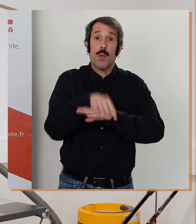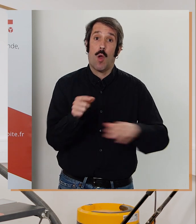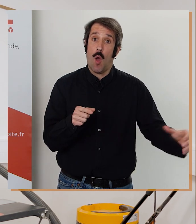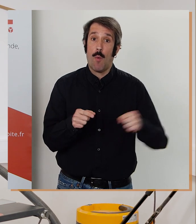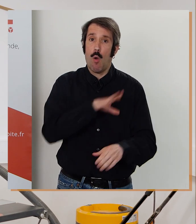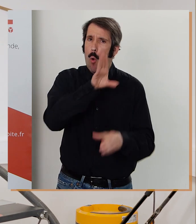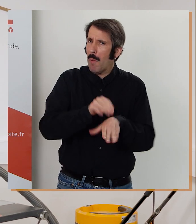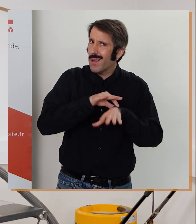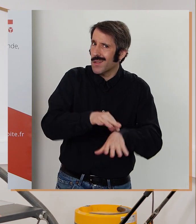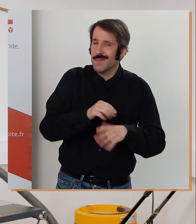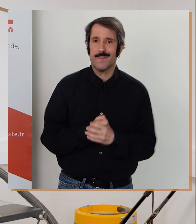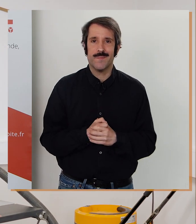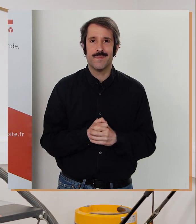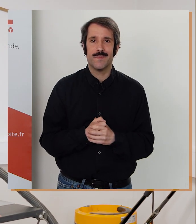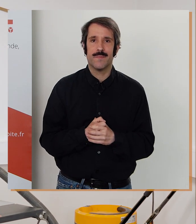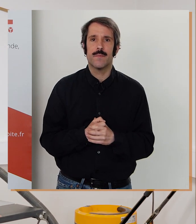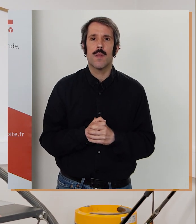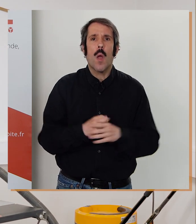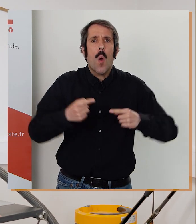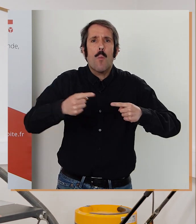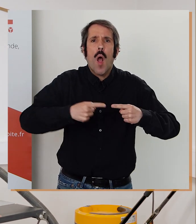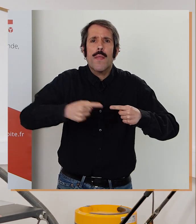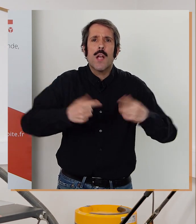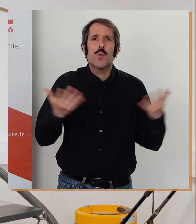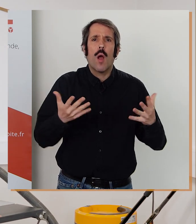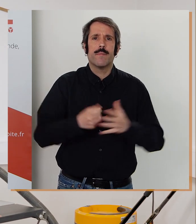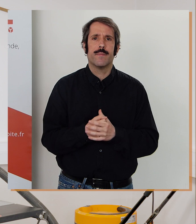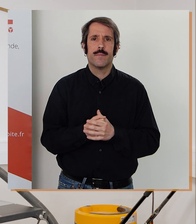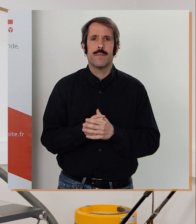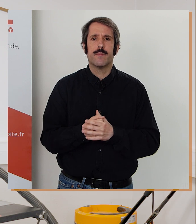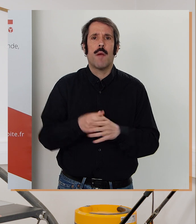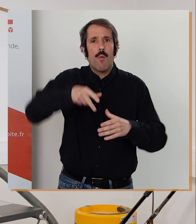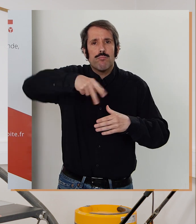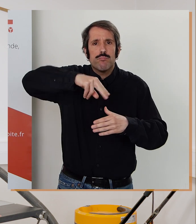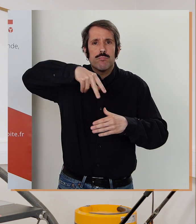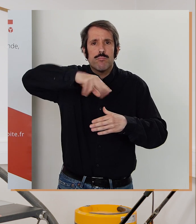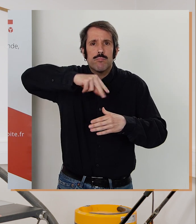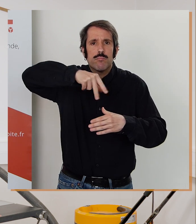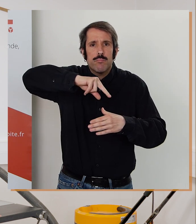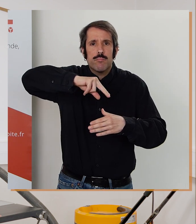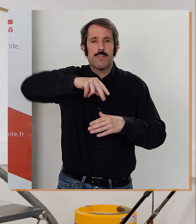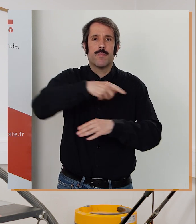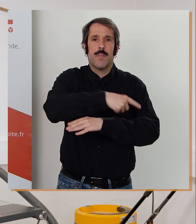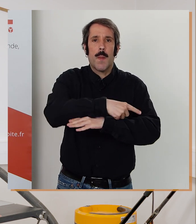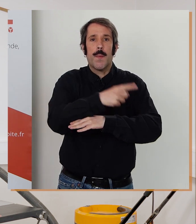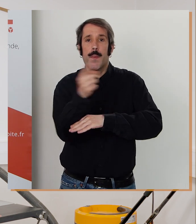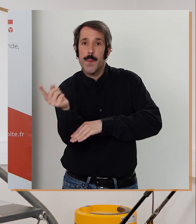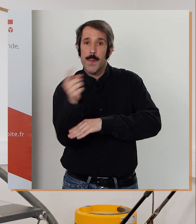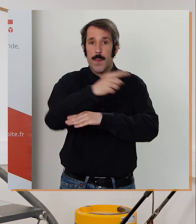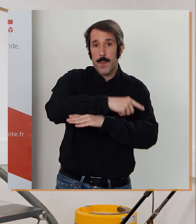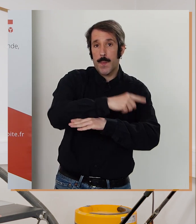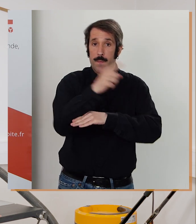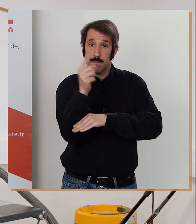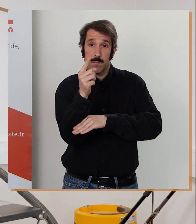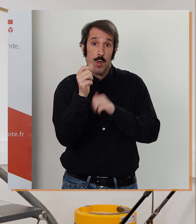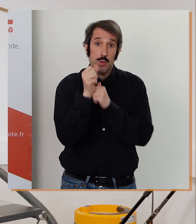rapporteur qui est muni d'un guide. Le pointage consiste à desserrer la poignée ici